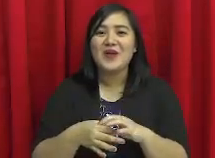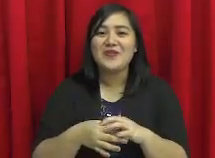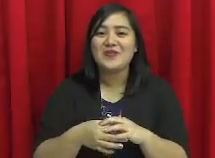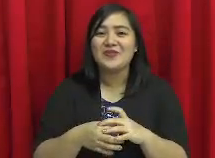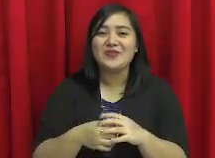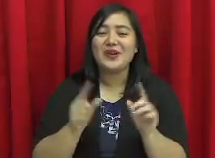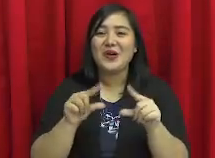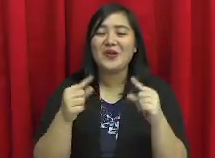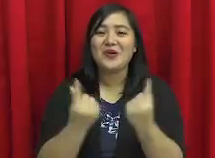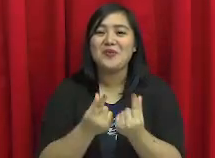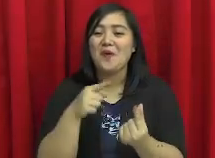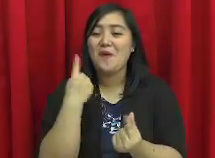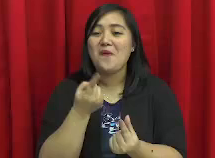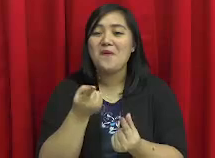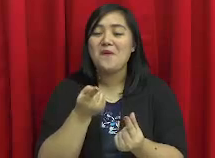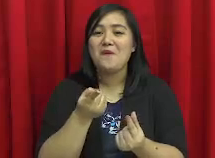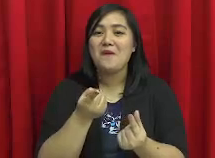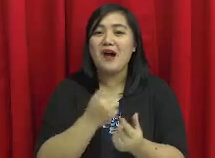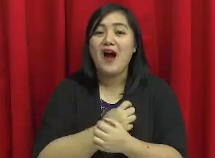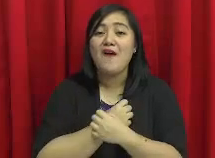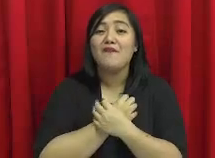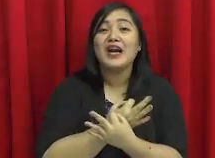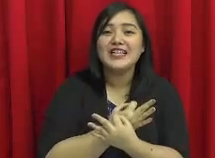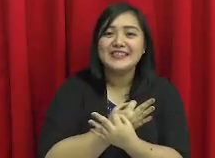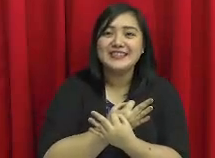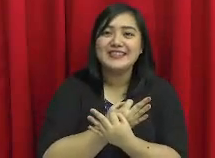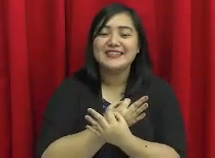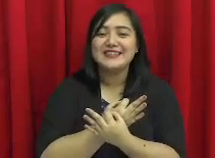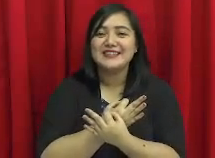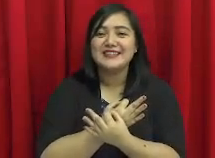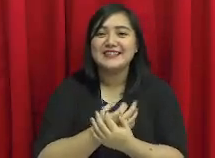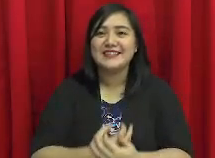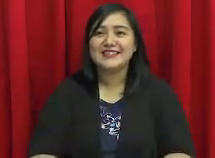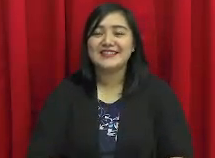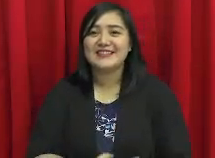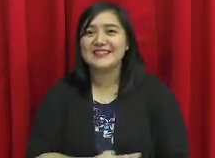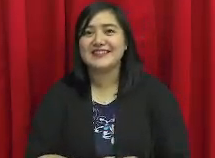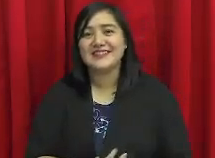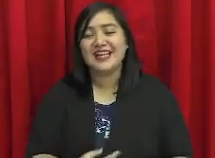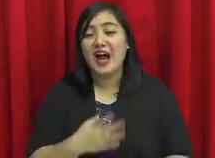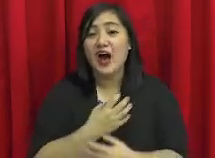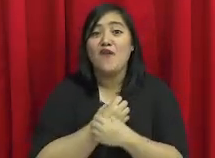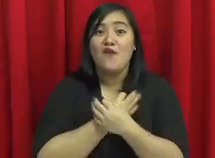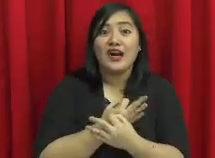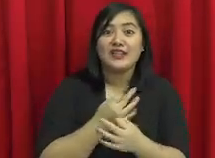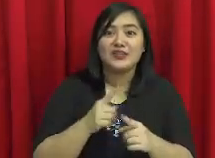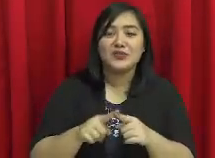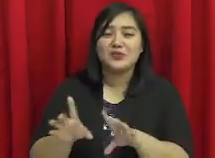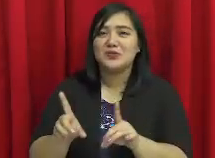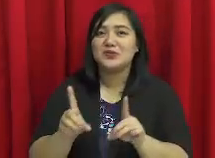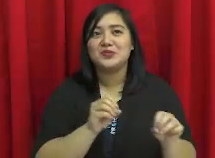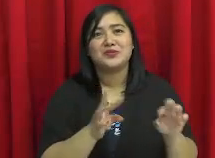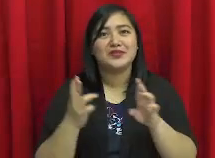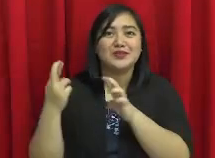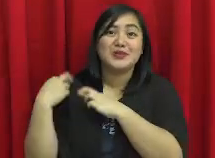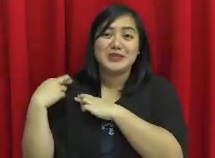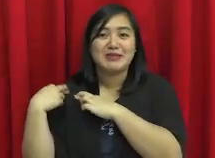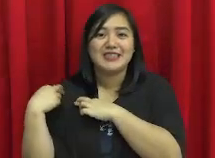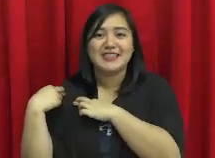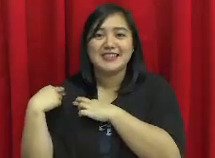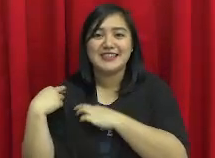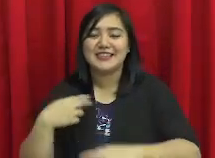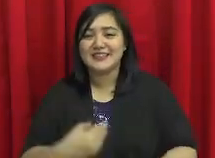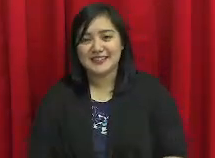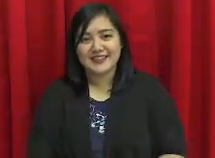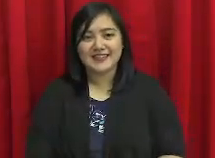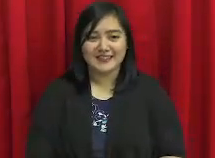Bago yun eh. May diba, mayroon tayong Yakuza? Yung bago, Takuza. Yes, yes. Actually, matagal na rin yun. Matagal na. Matagal-tagal na rin yun. Baka may mga katulong sa amin sa inyo